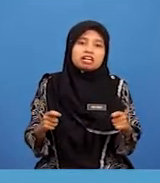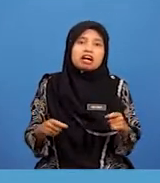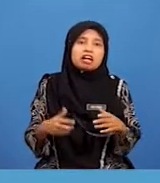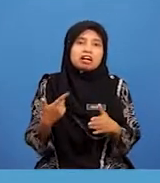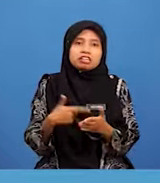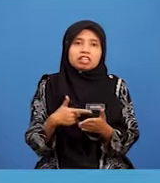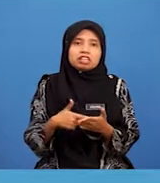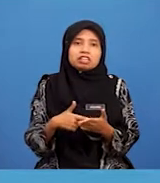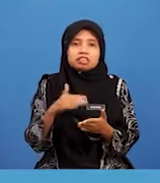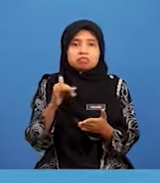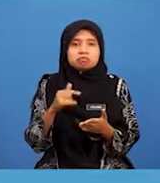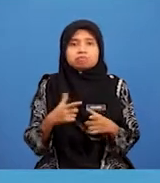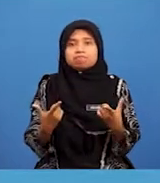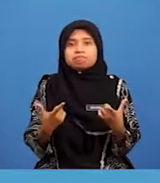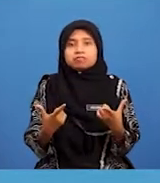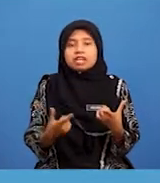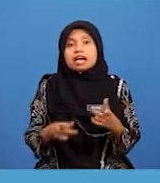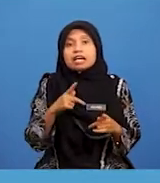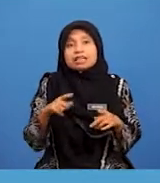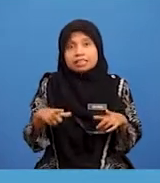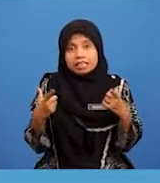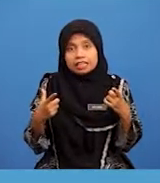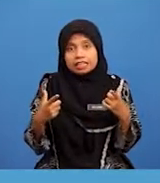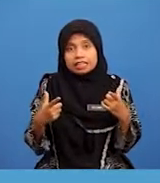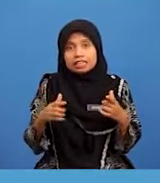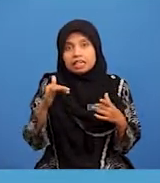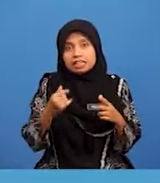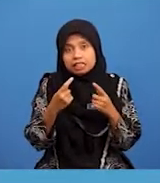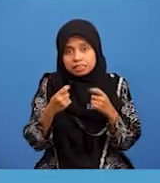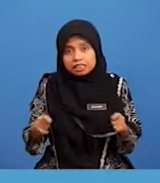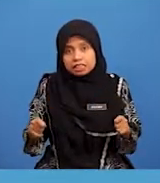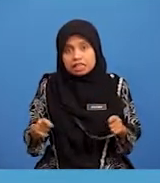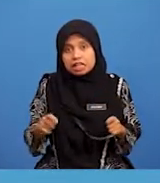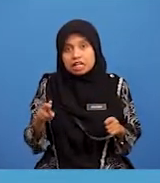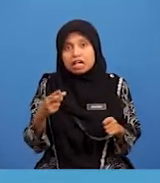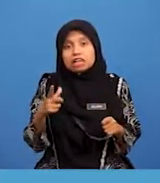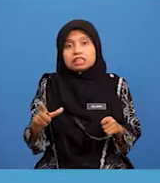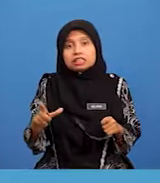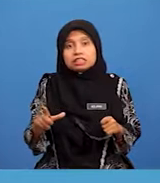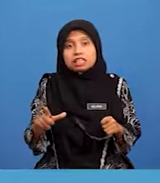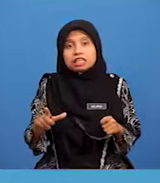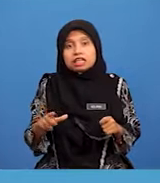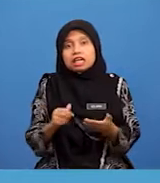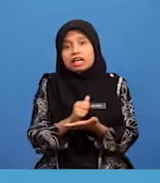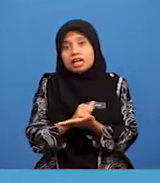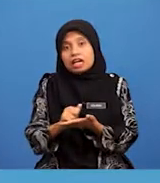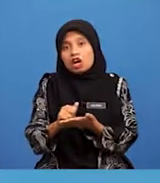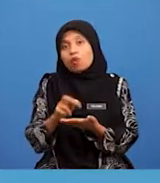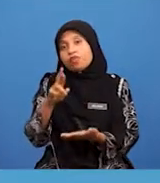HB. Dengan kata lain, yang tinggal di sini hanyalah akaun realisasi